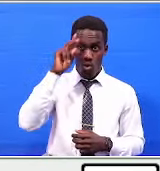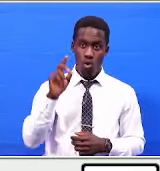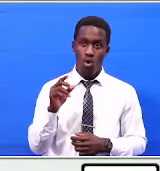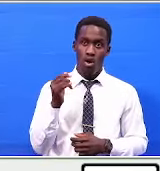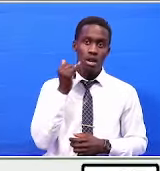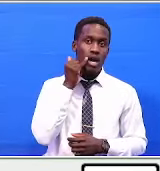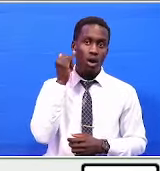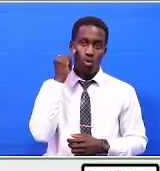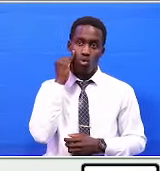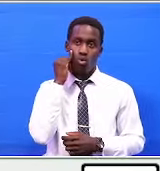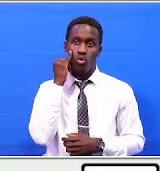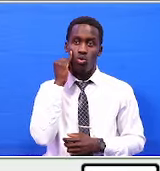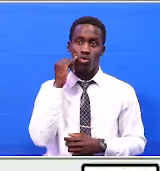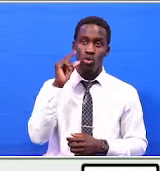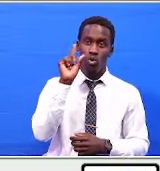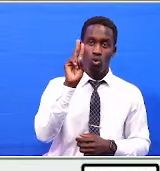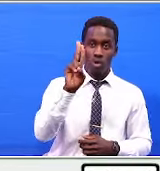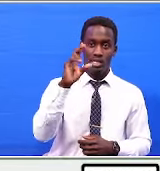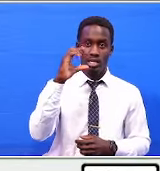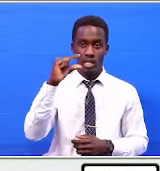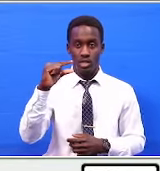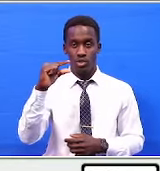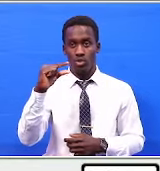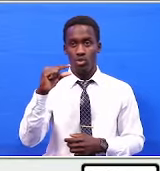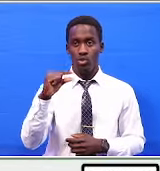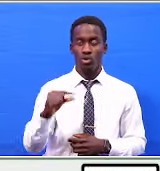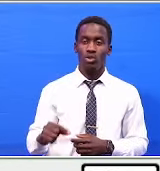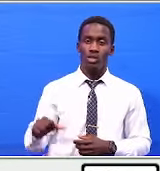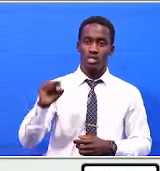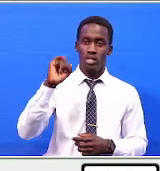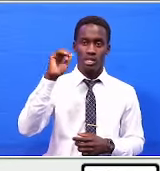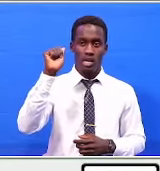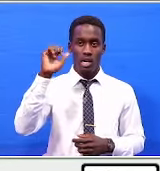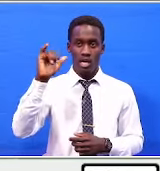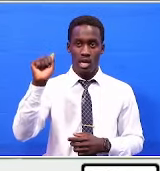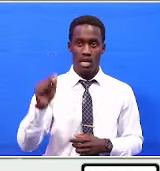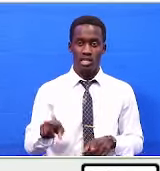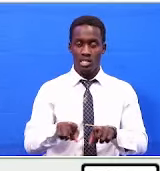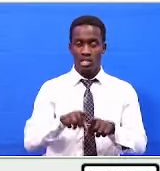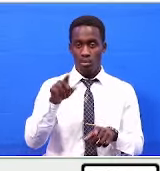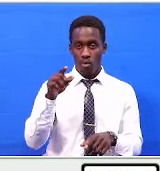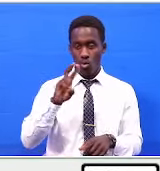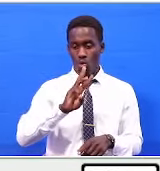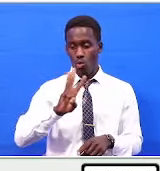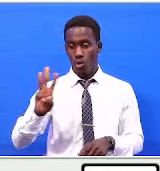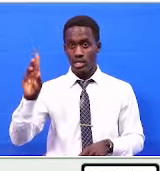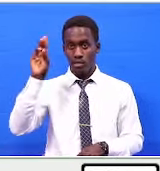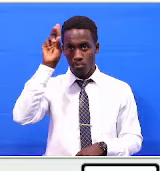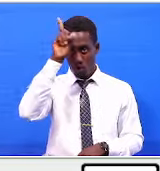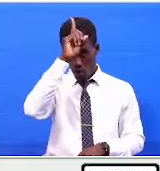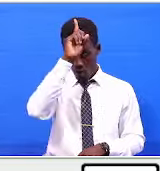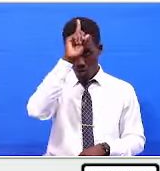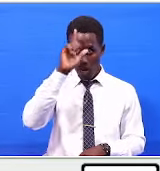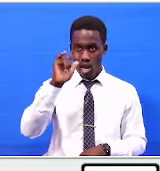Nakuru, Uasin Gishu, Siaya and the West Pokot. Limo ni miongoni